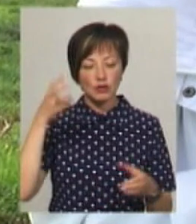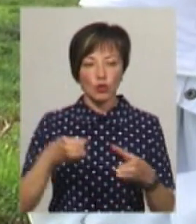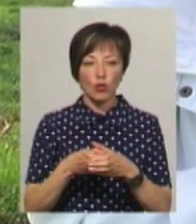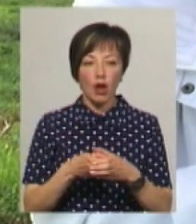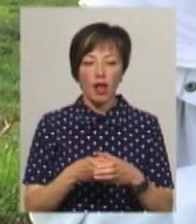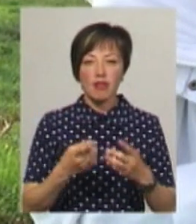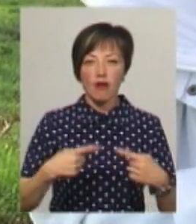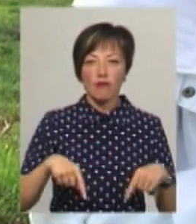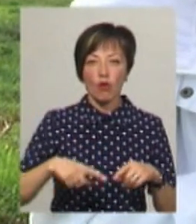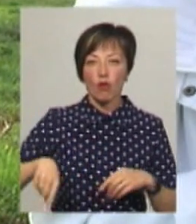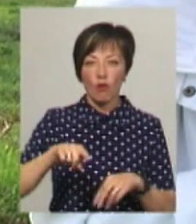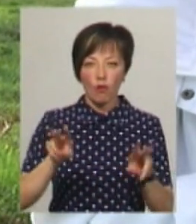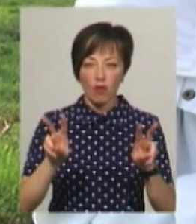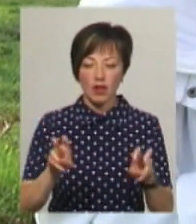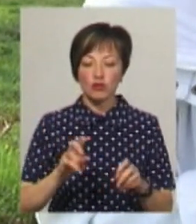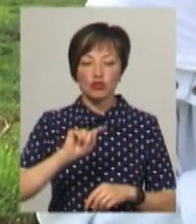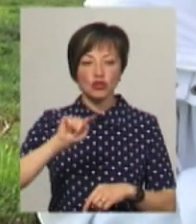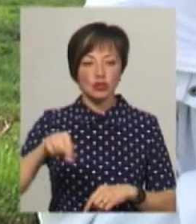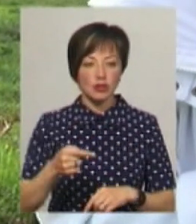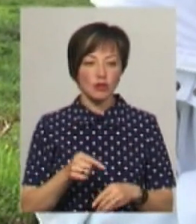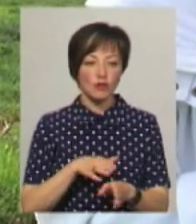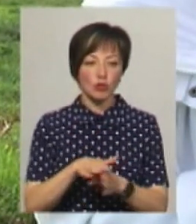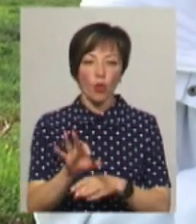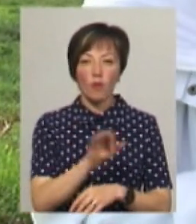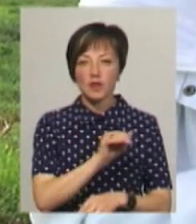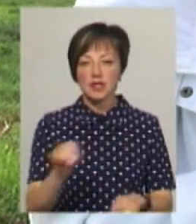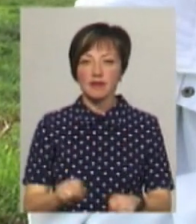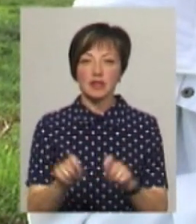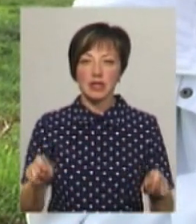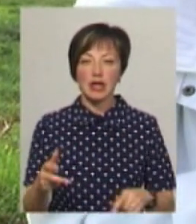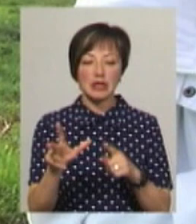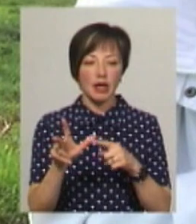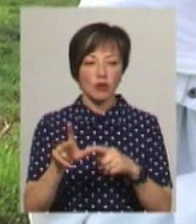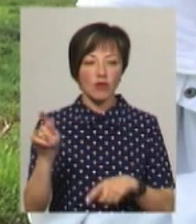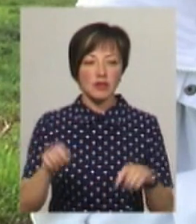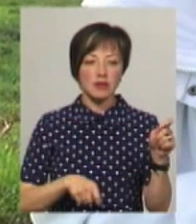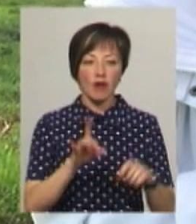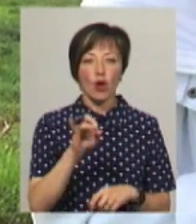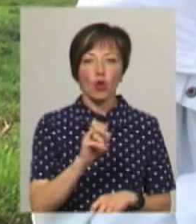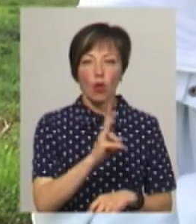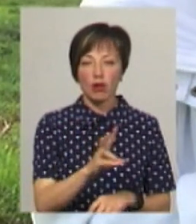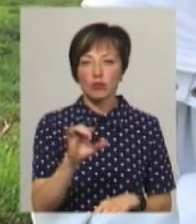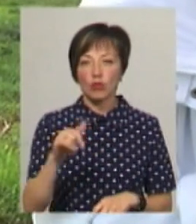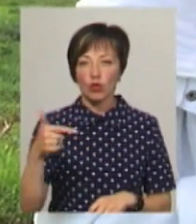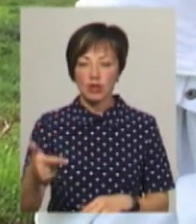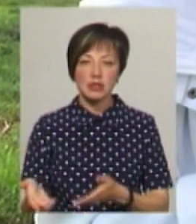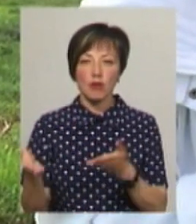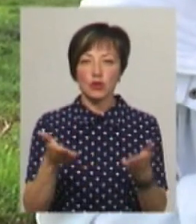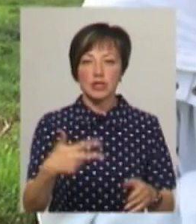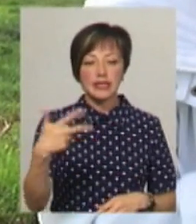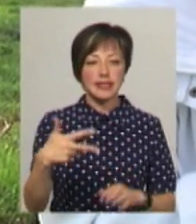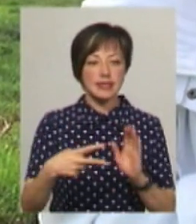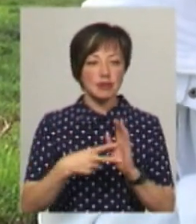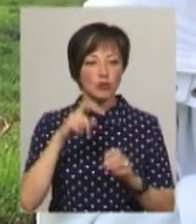«Навколо кола». А вже трошки більше, ніж за годину, відбудеться офіційне відкриття третього фестивалю «Рок-н-бух». Цьогоріч на фестиваль запрошено